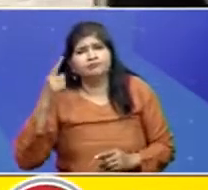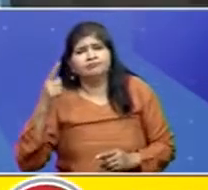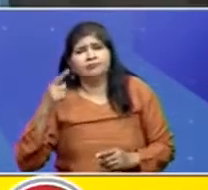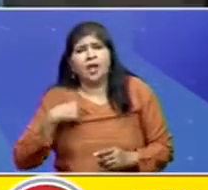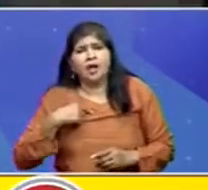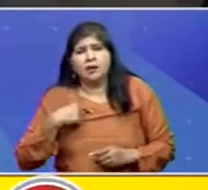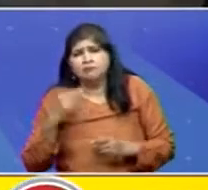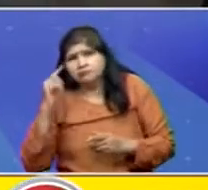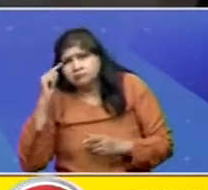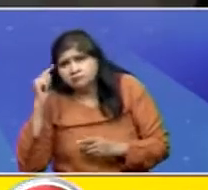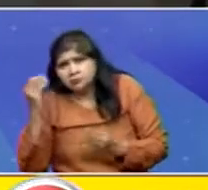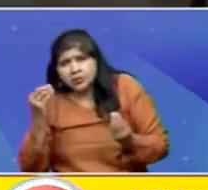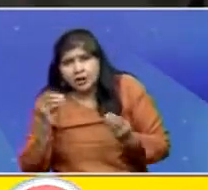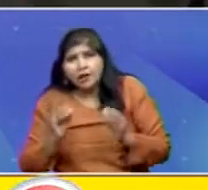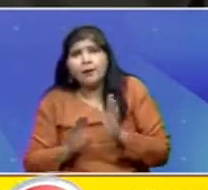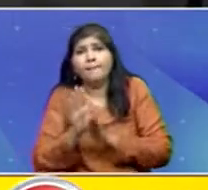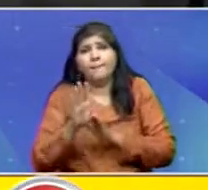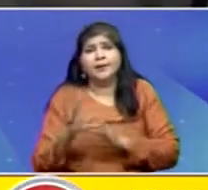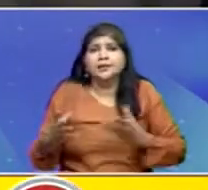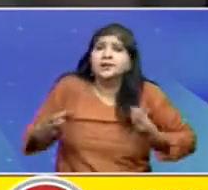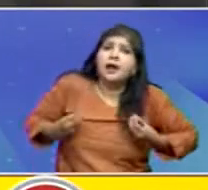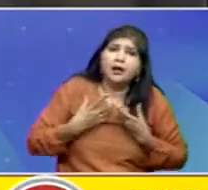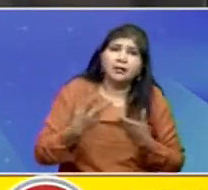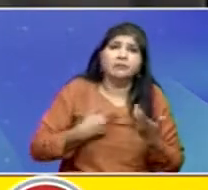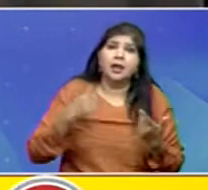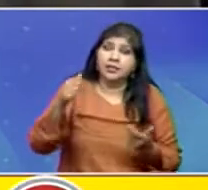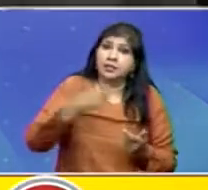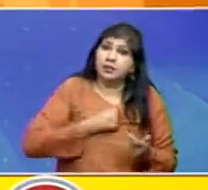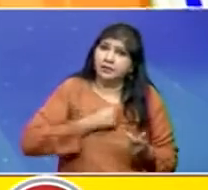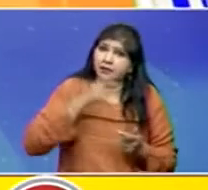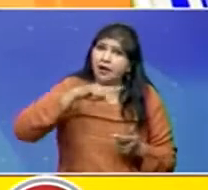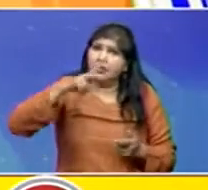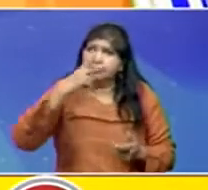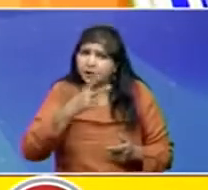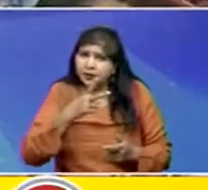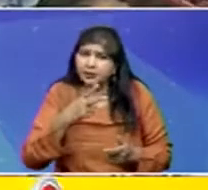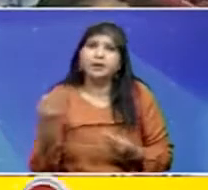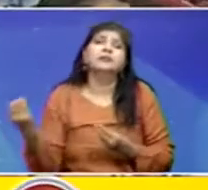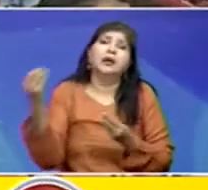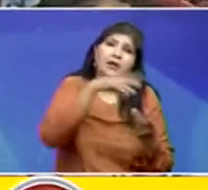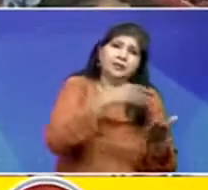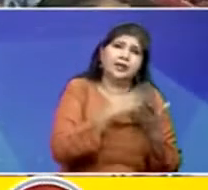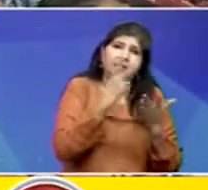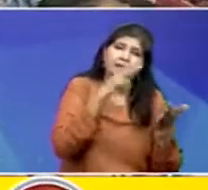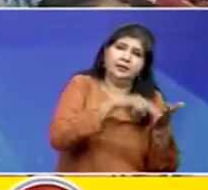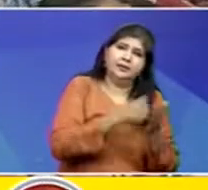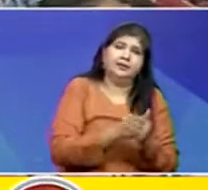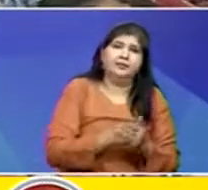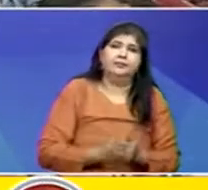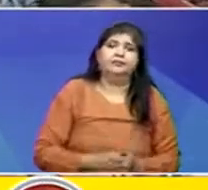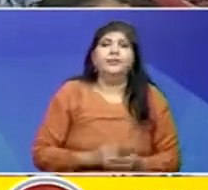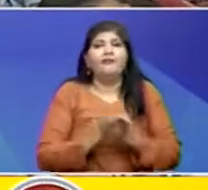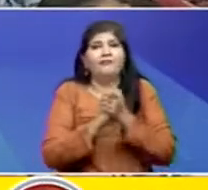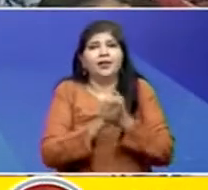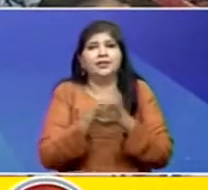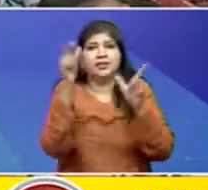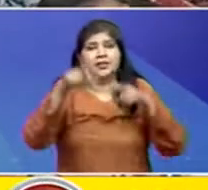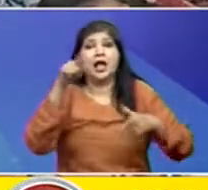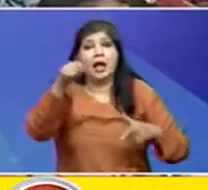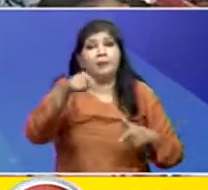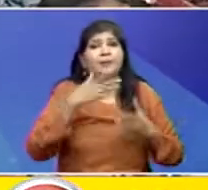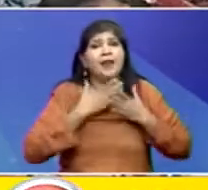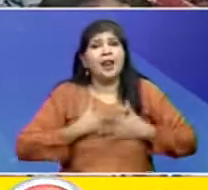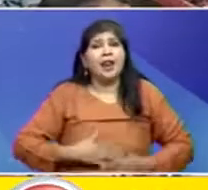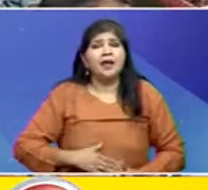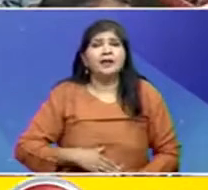संगरहालों को लेकर जिग्या सा जगेगी मेरे पैरे देश्वासियों आप अपने जीवन में